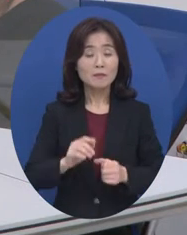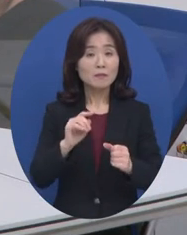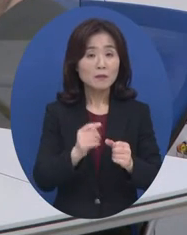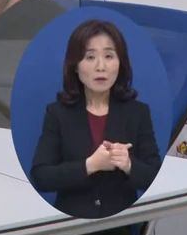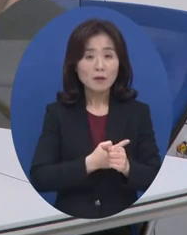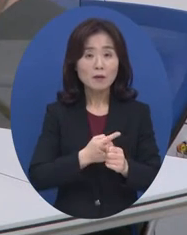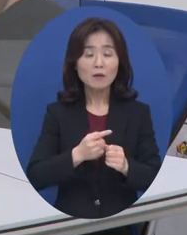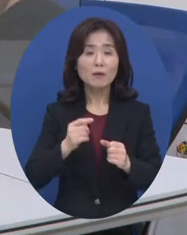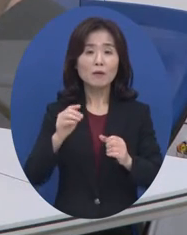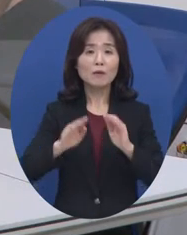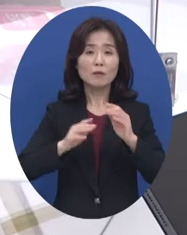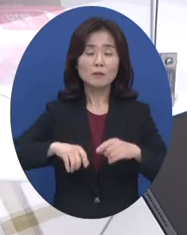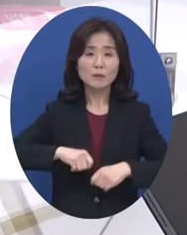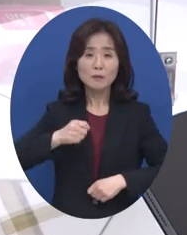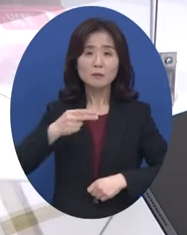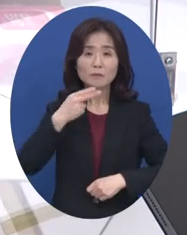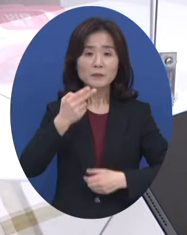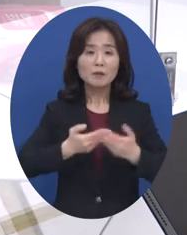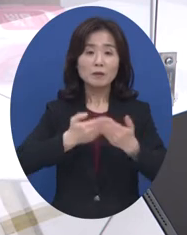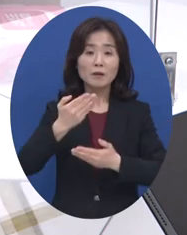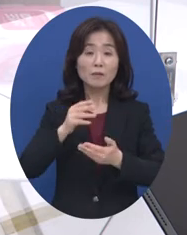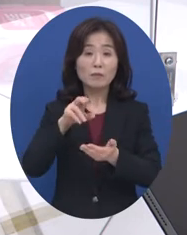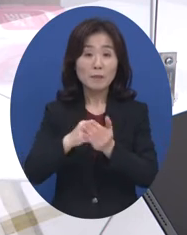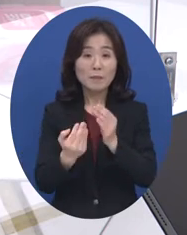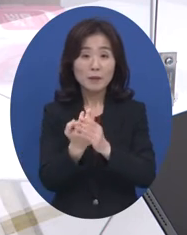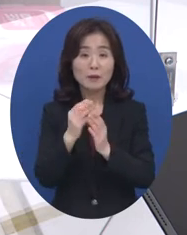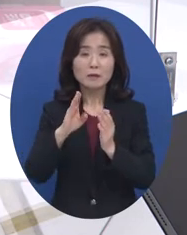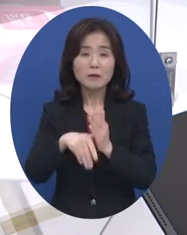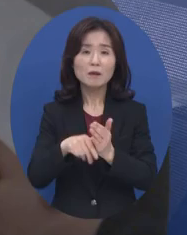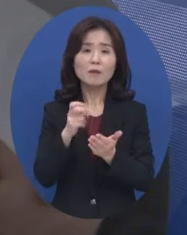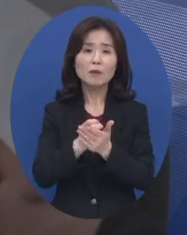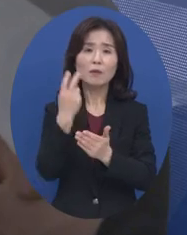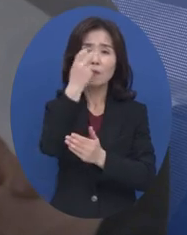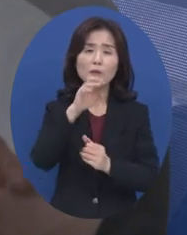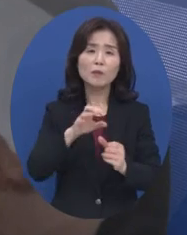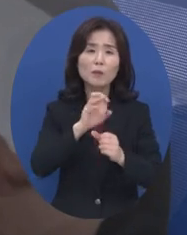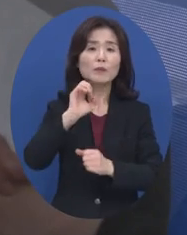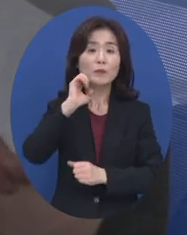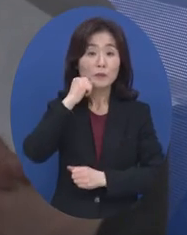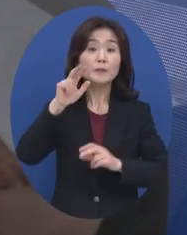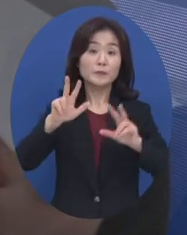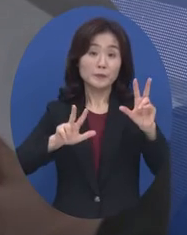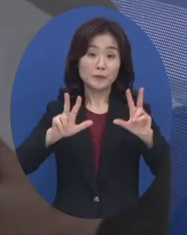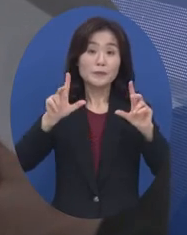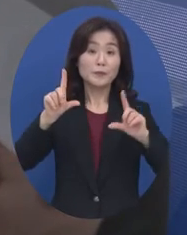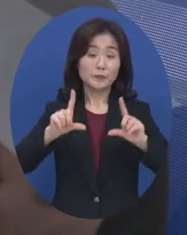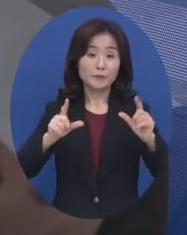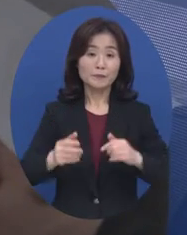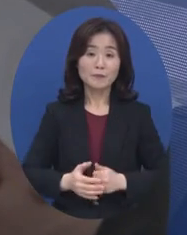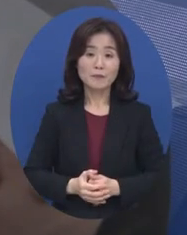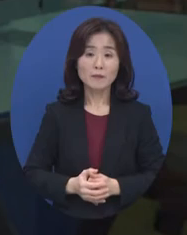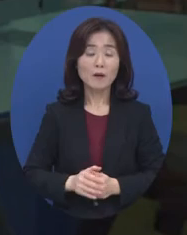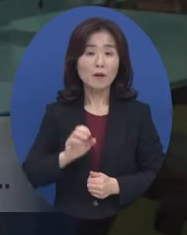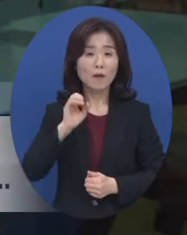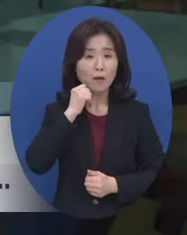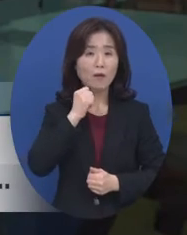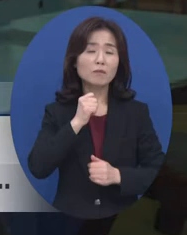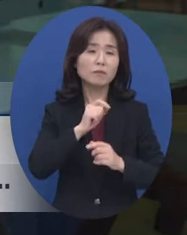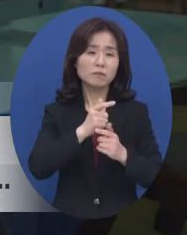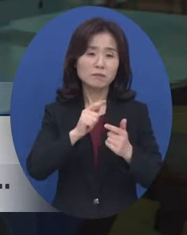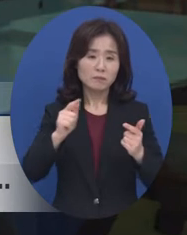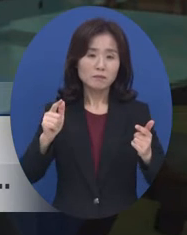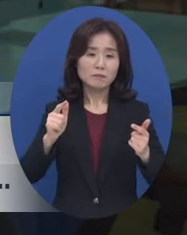불공정 거래가 발생했을 때 법률적 보호를 받기 어려운 게 현실입니다 에로 사항이 굉장히